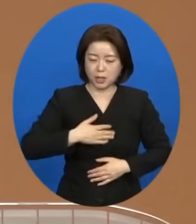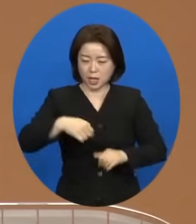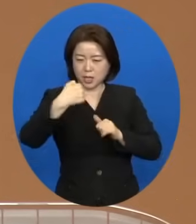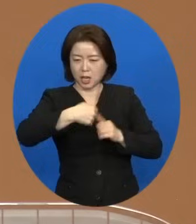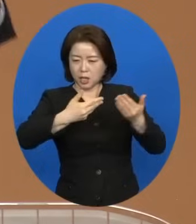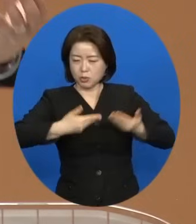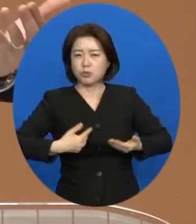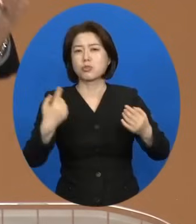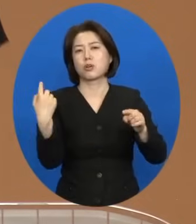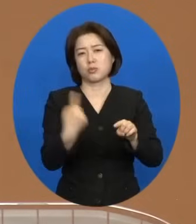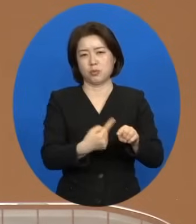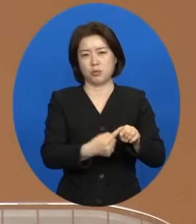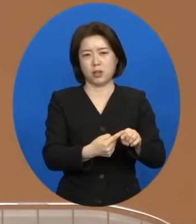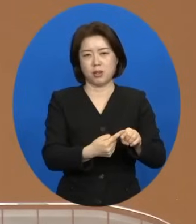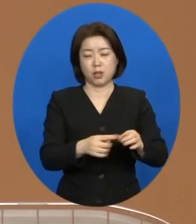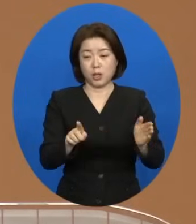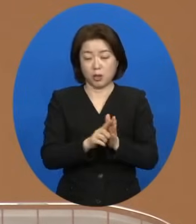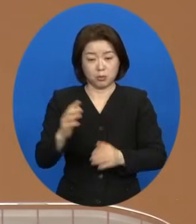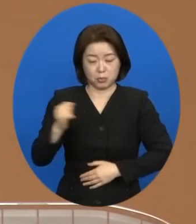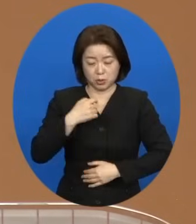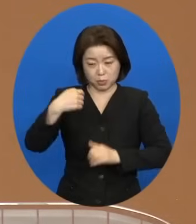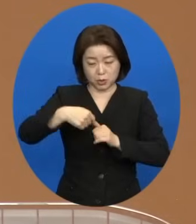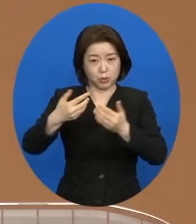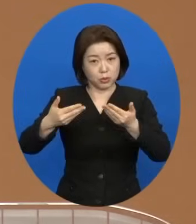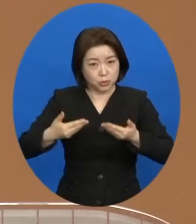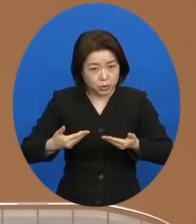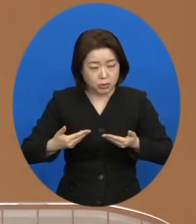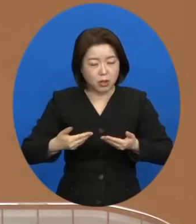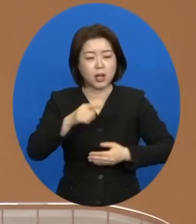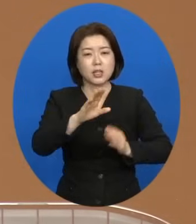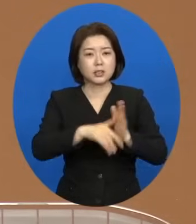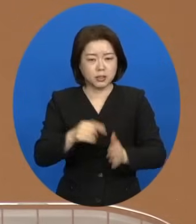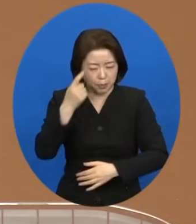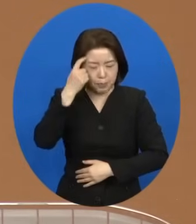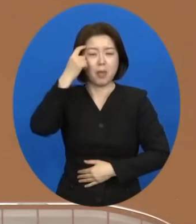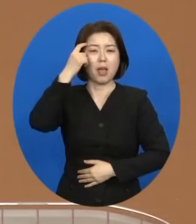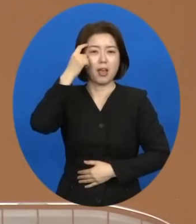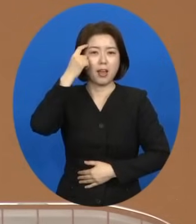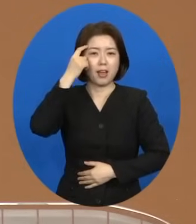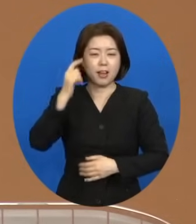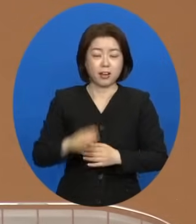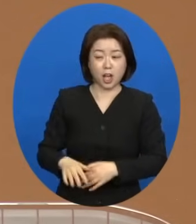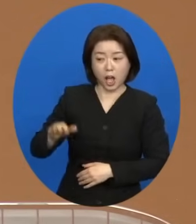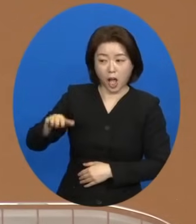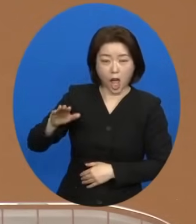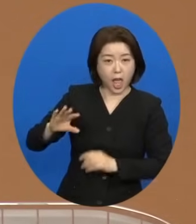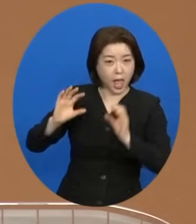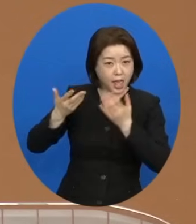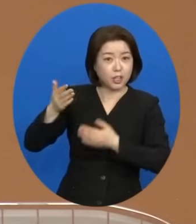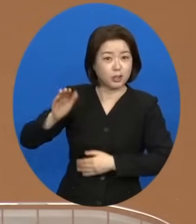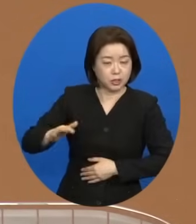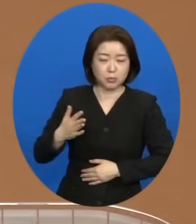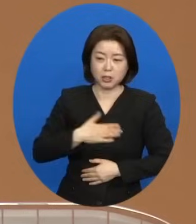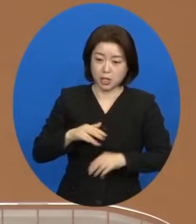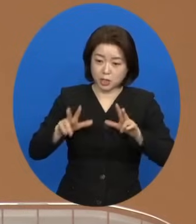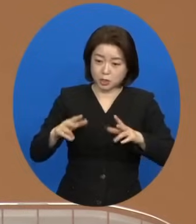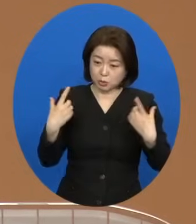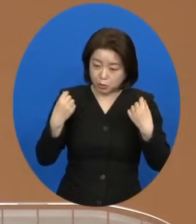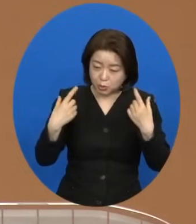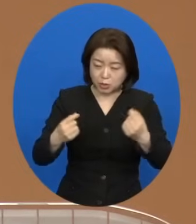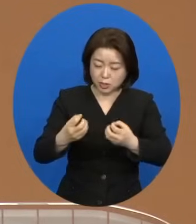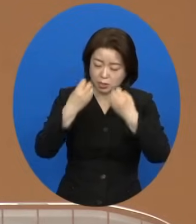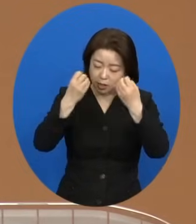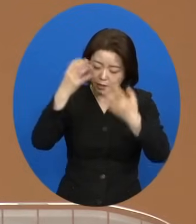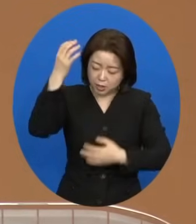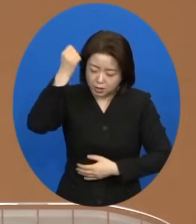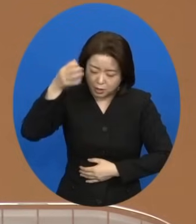거였어요 믿음으로 양육하시는 것을 제가 그때 알게 되었고 어린 나이였지만 지금도 생생하게 기억이 날